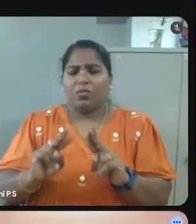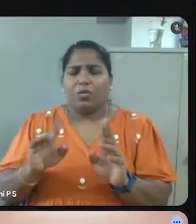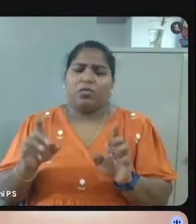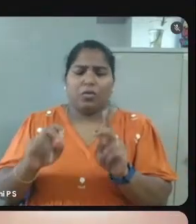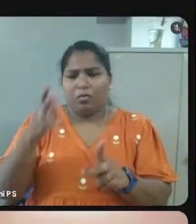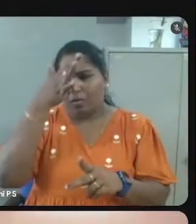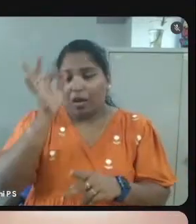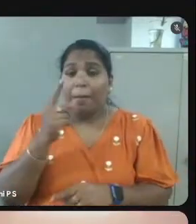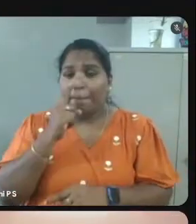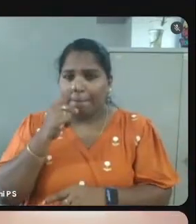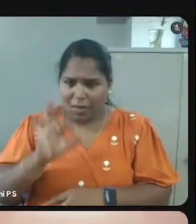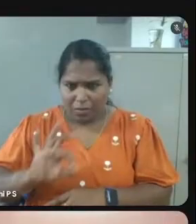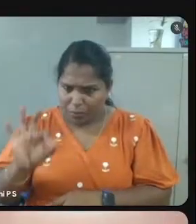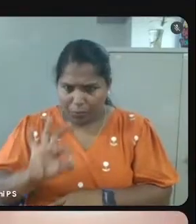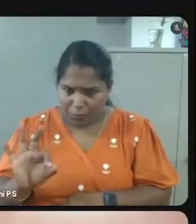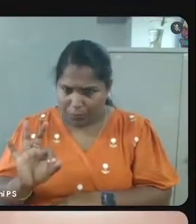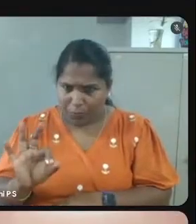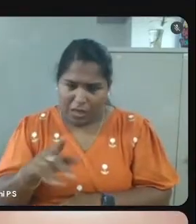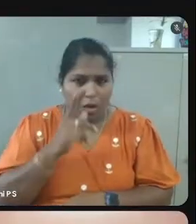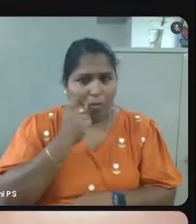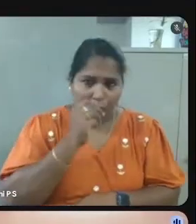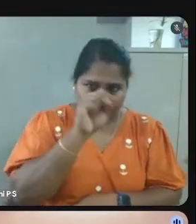അല്ലാതെ പെൺകുട്ടികളിൽ ഉണ്ടാവാറുണ്ടോ?